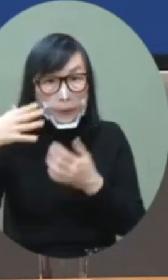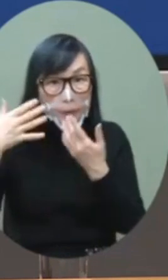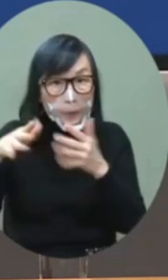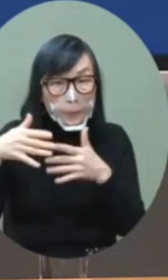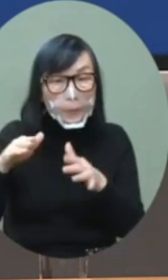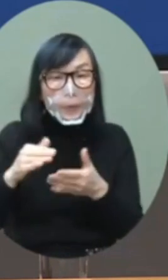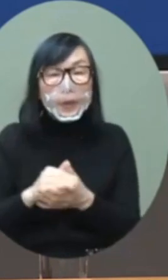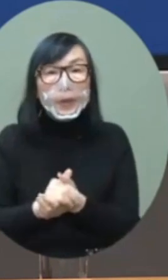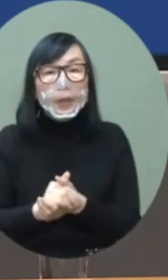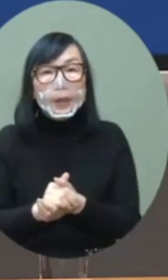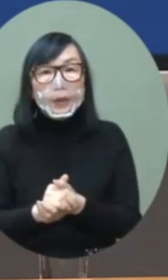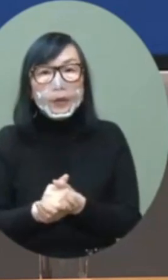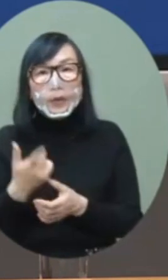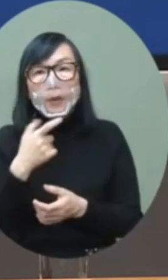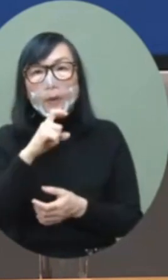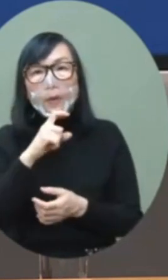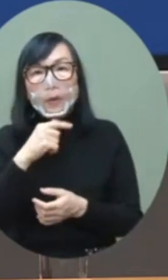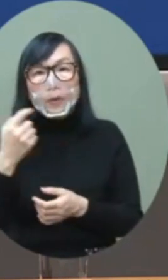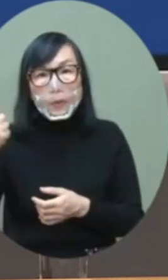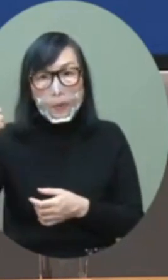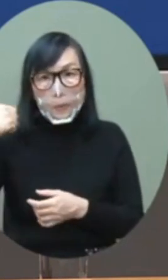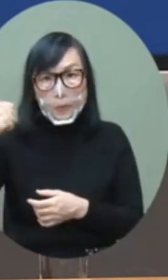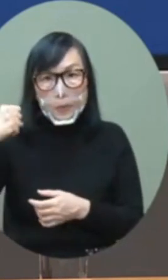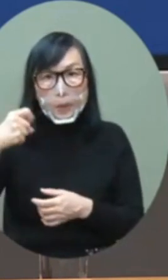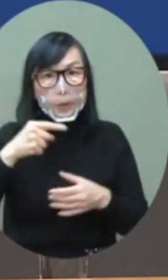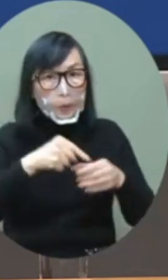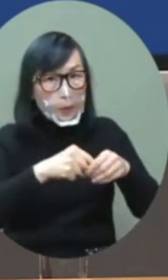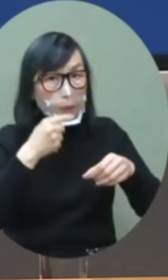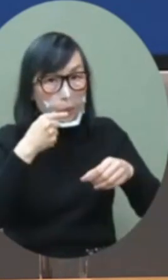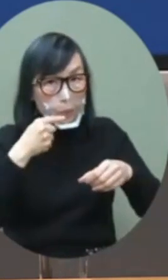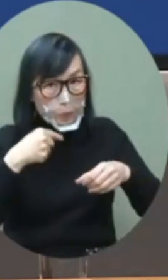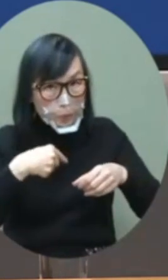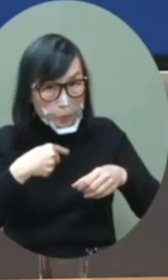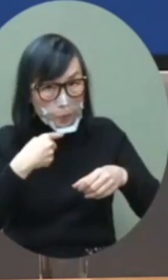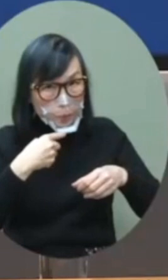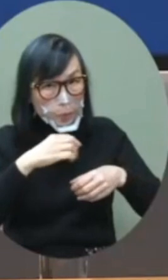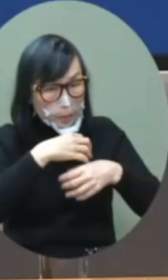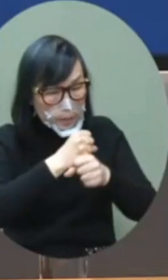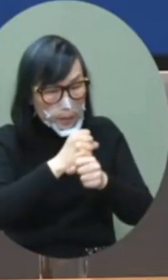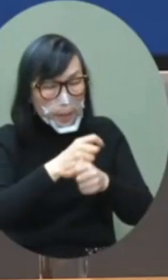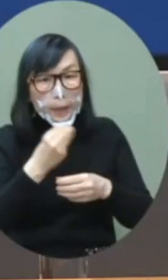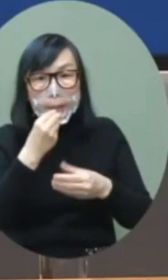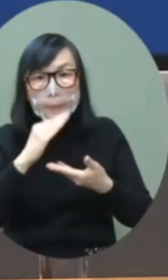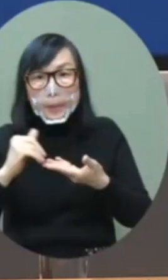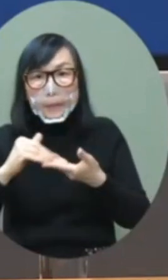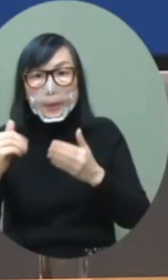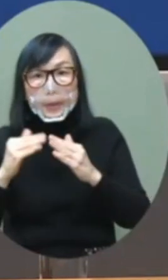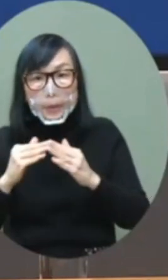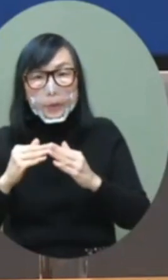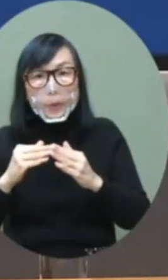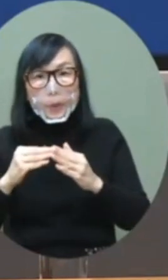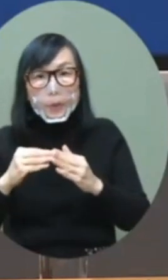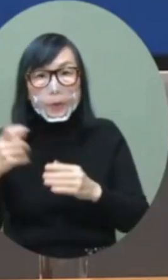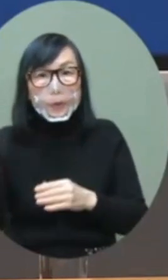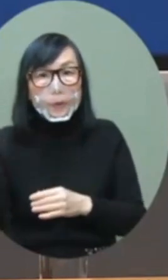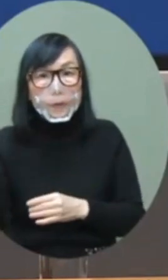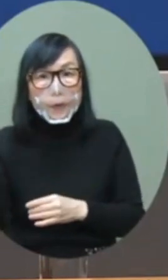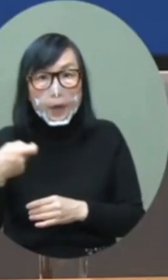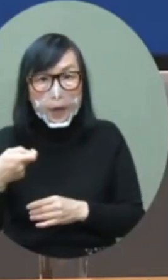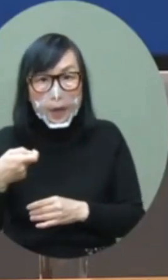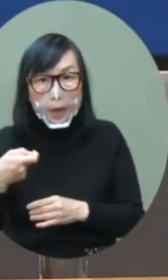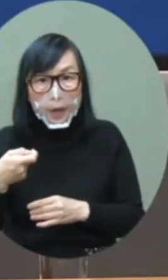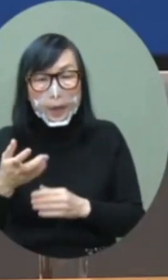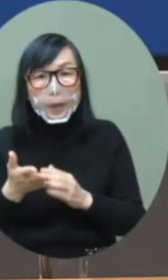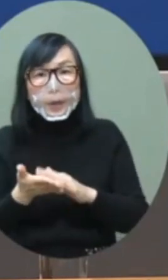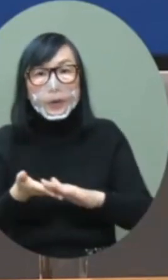家仲係有好好嘅能力去做核酸檢測咧，就食物及衛生局將會盡快就係